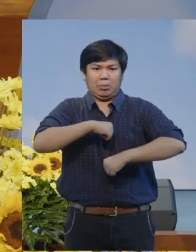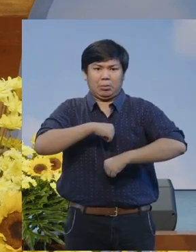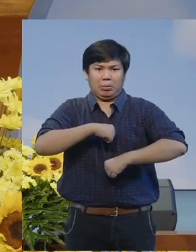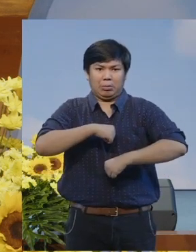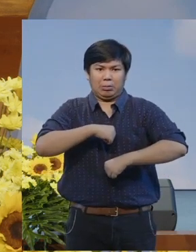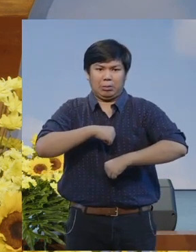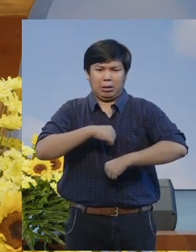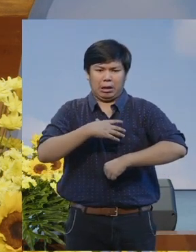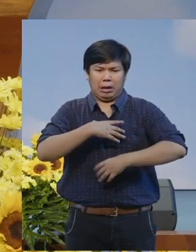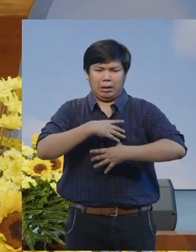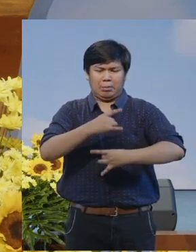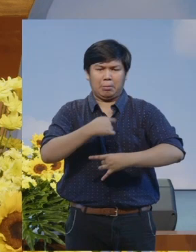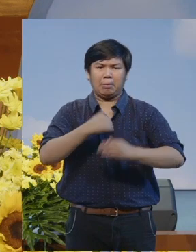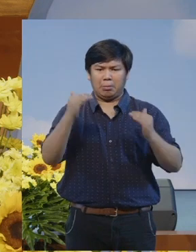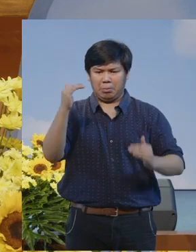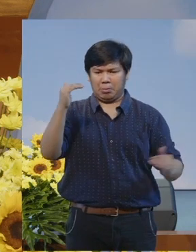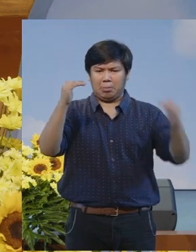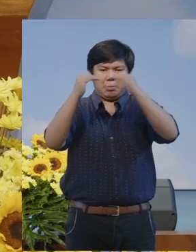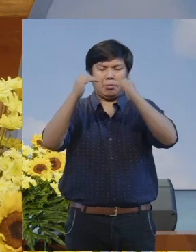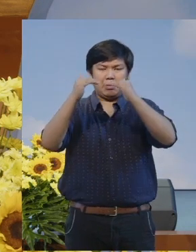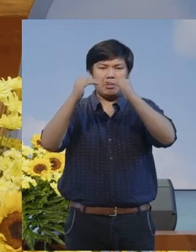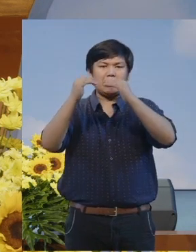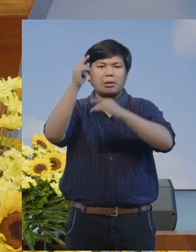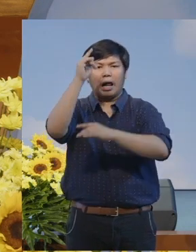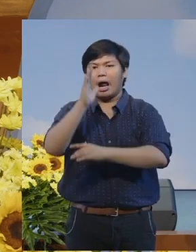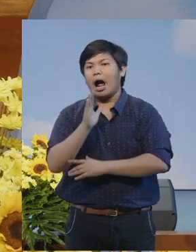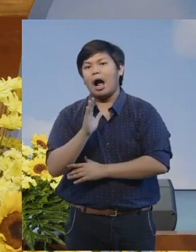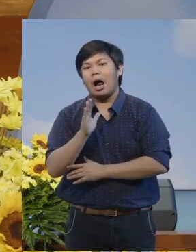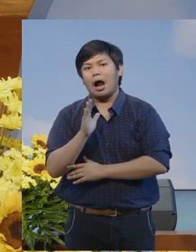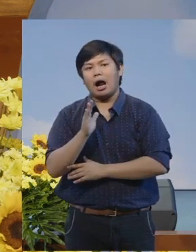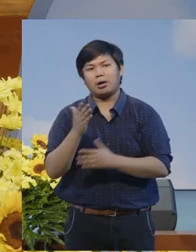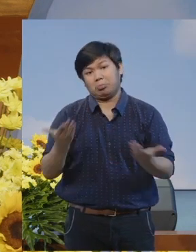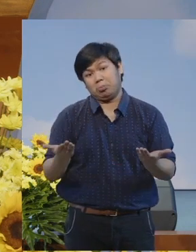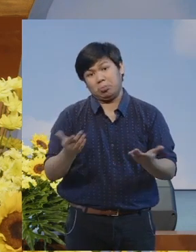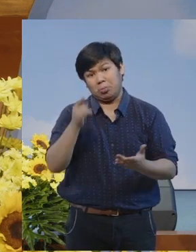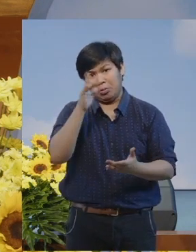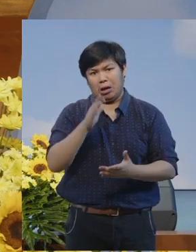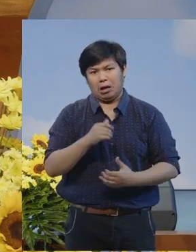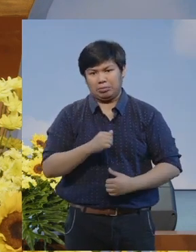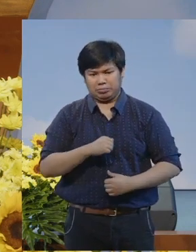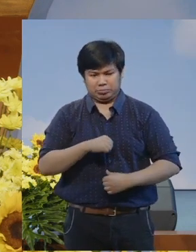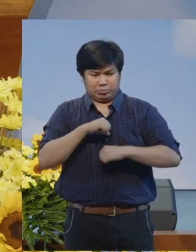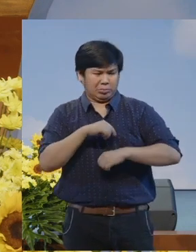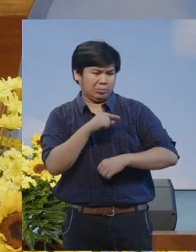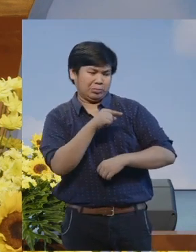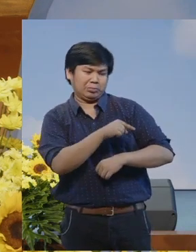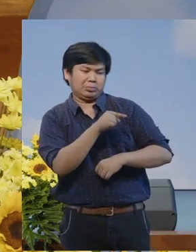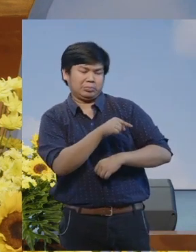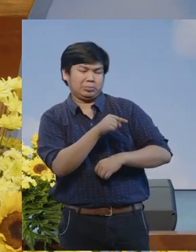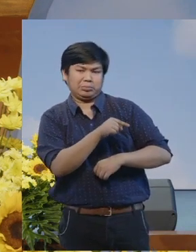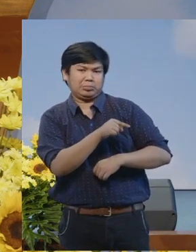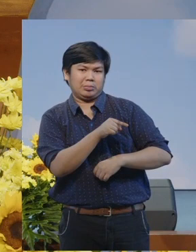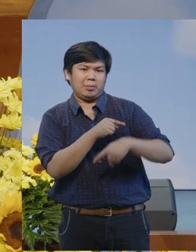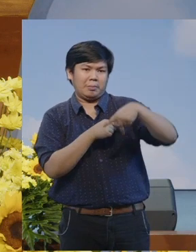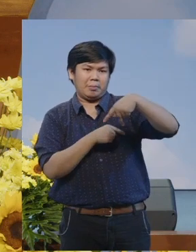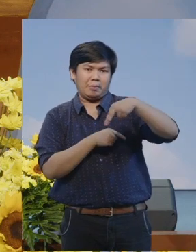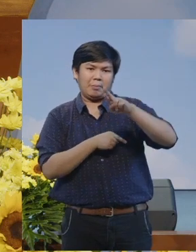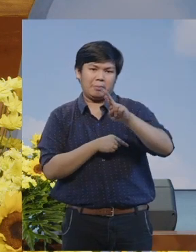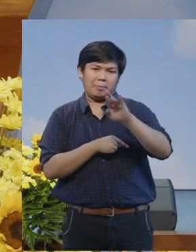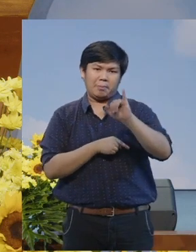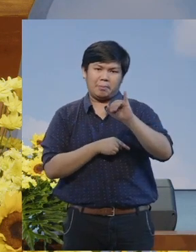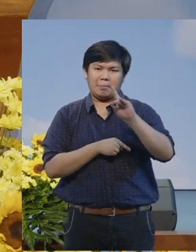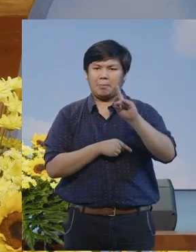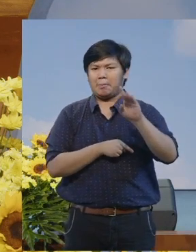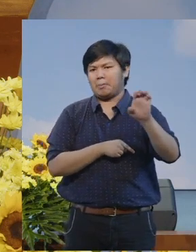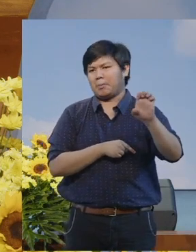Binalak niya na ipantay ang sarili niya sa Diyos. Pride po yon ang tawag natin. Kung isipin